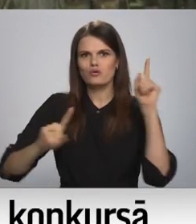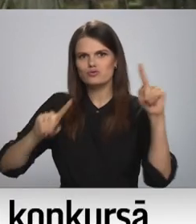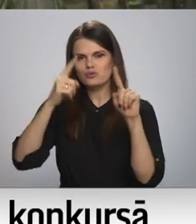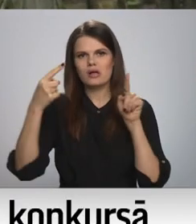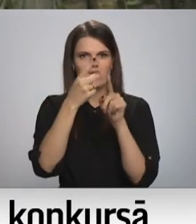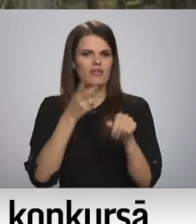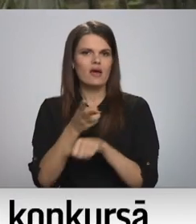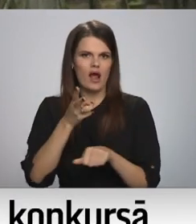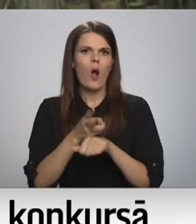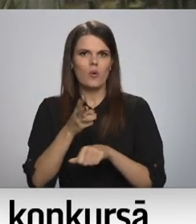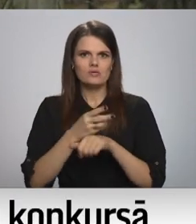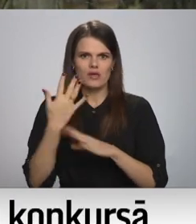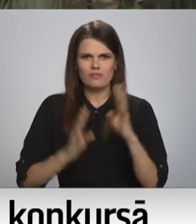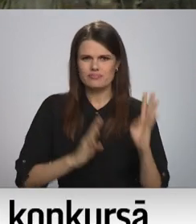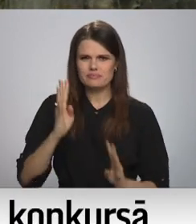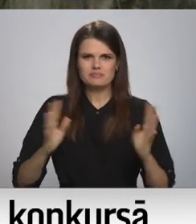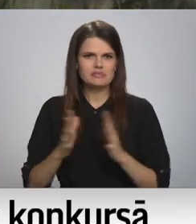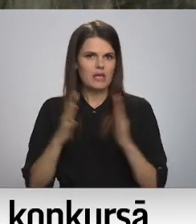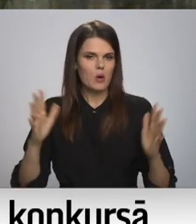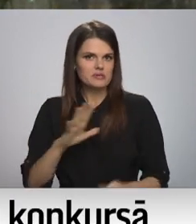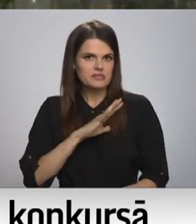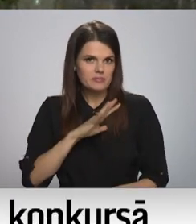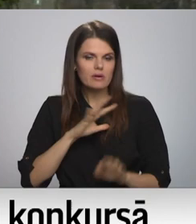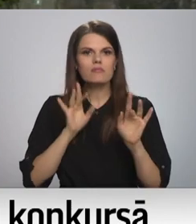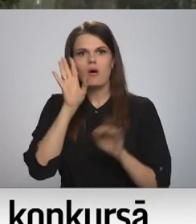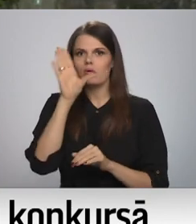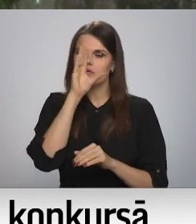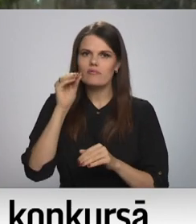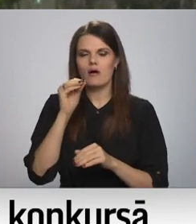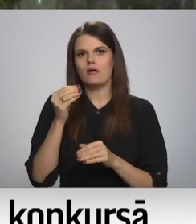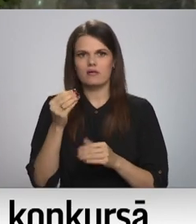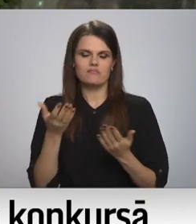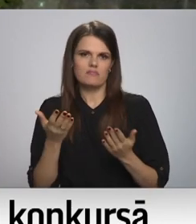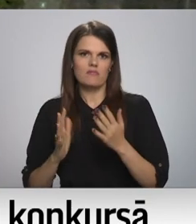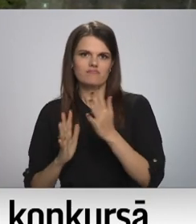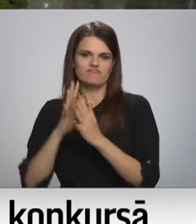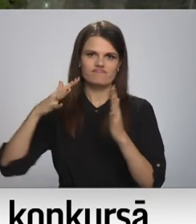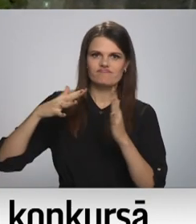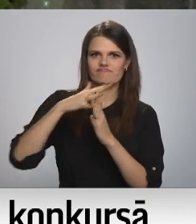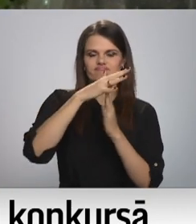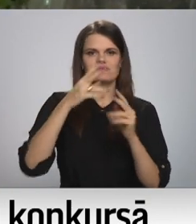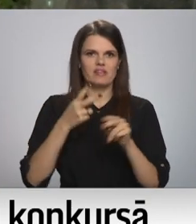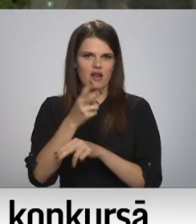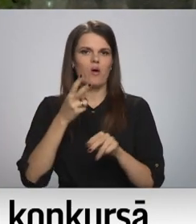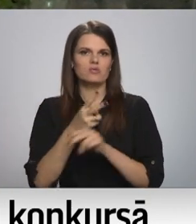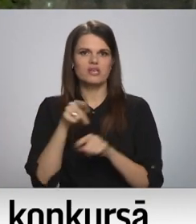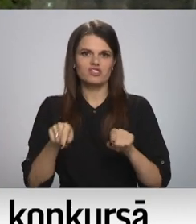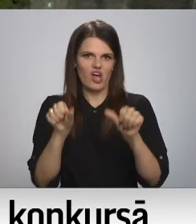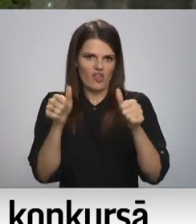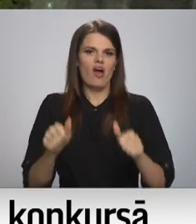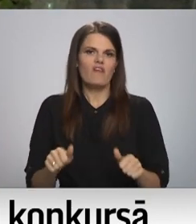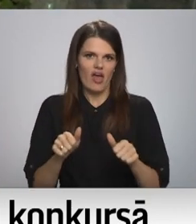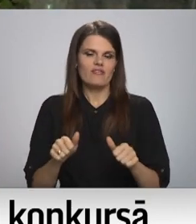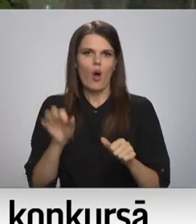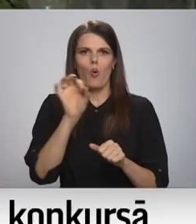tur bija jau sadīgušas apakšā un nākotnē varētu nu, augt iekšā ozola vainagā un tādējādi nu,